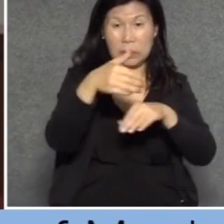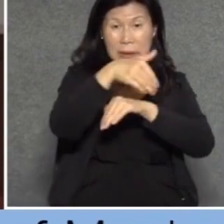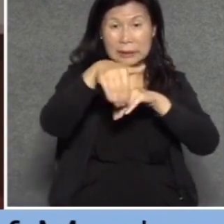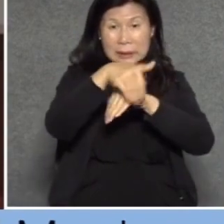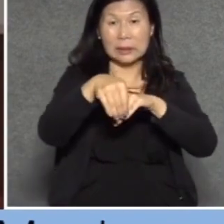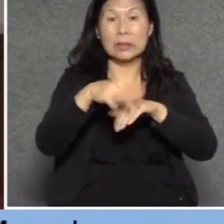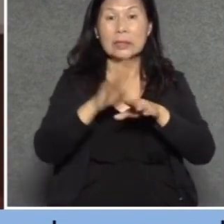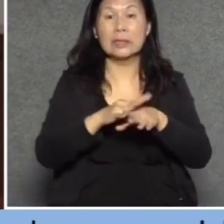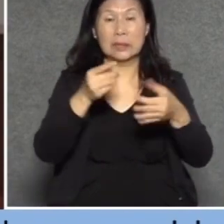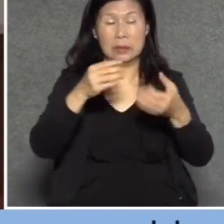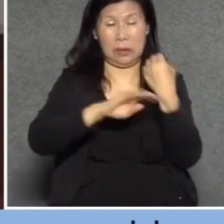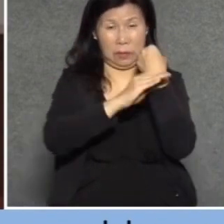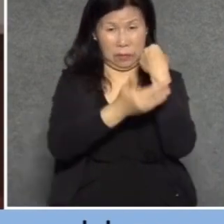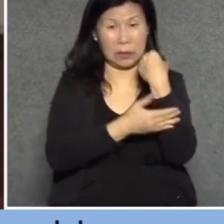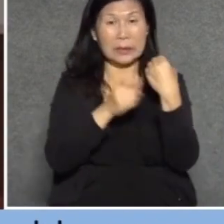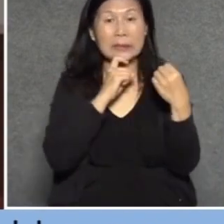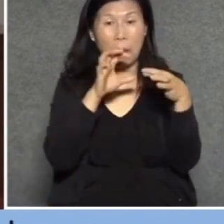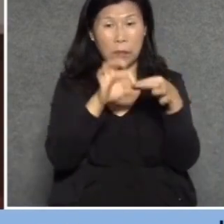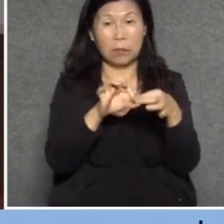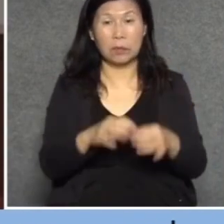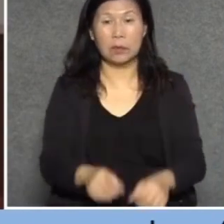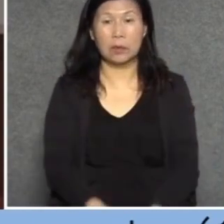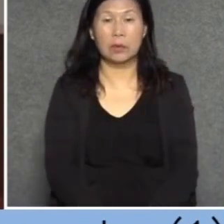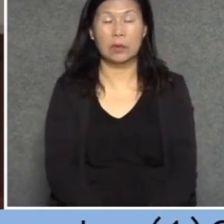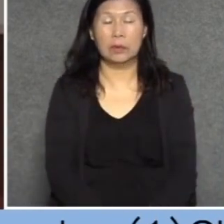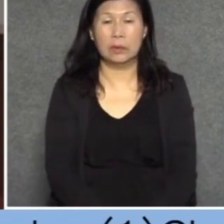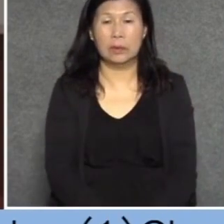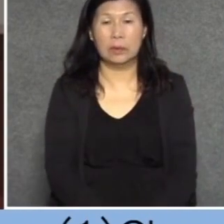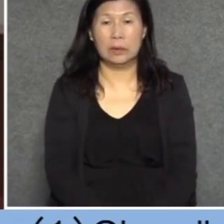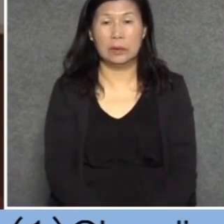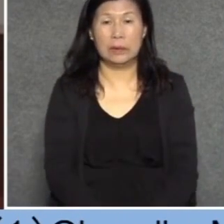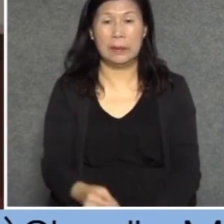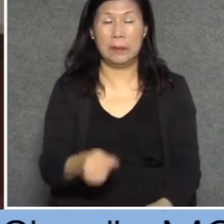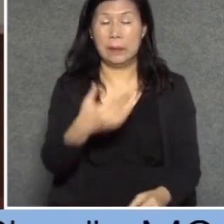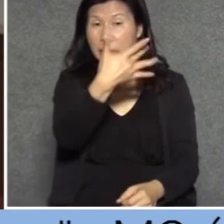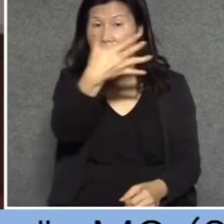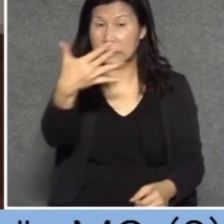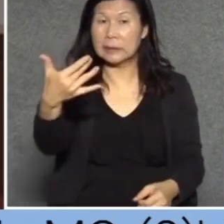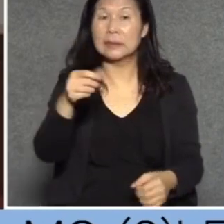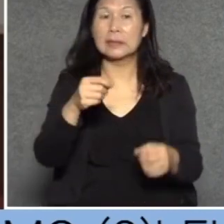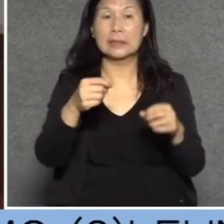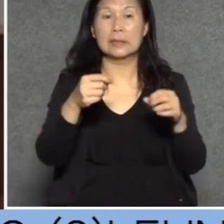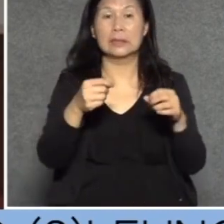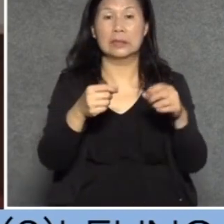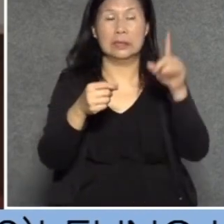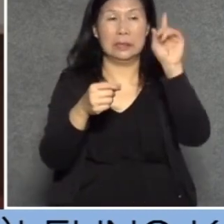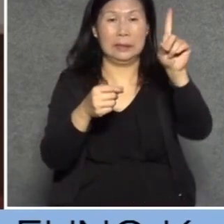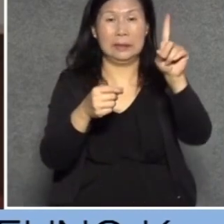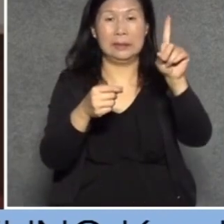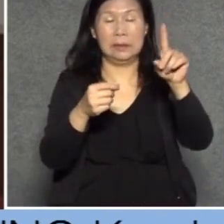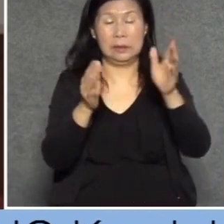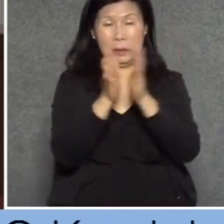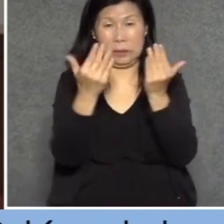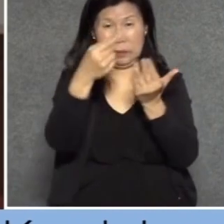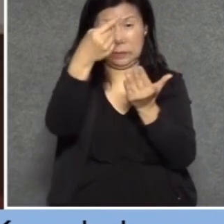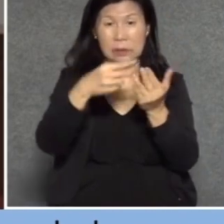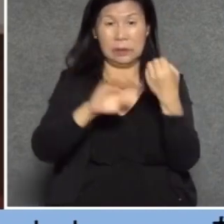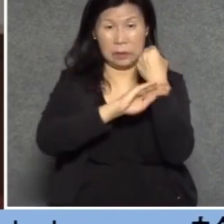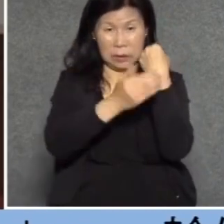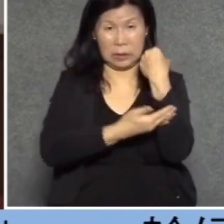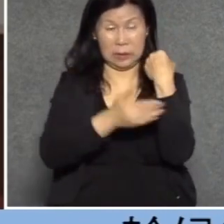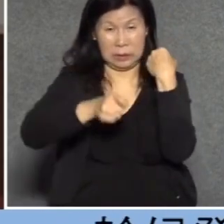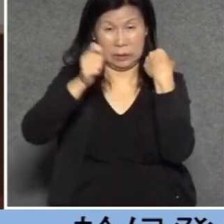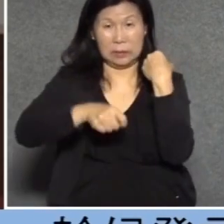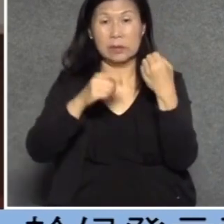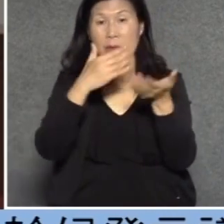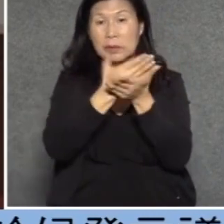構總目呢個部分，因為佢都係屬於綱領，即係綱領一啊，即係呢個法院審裁處同埋